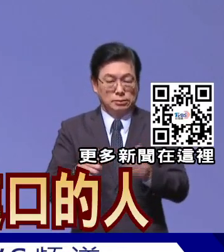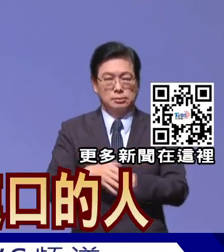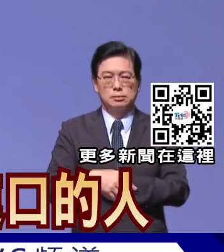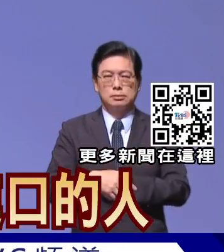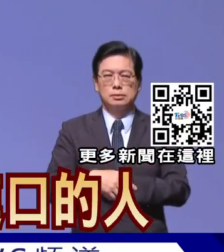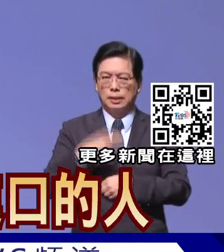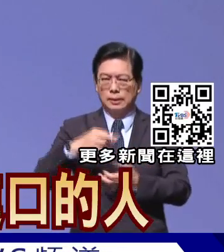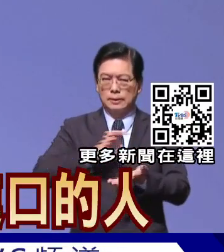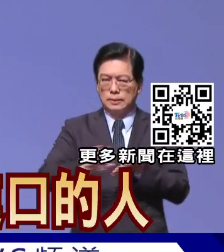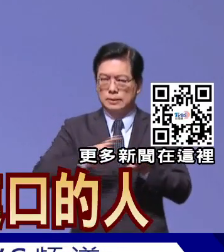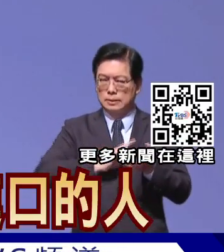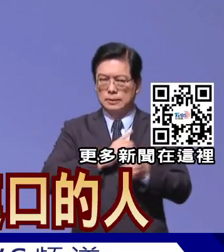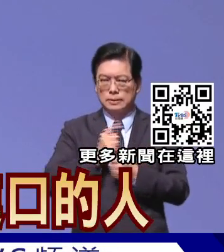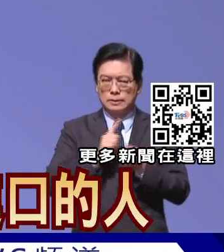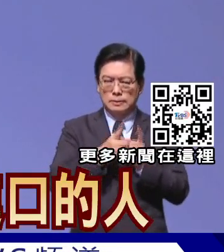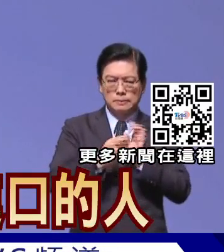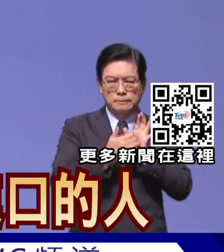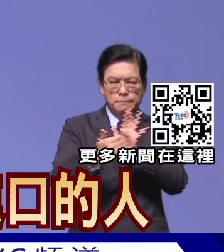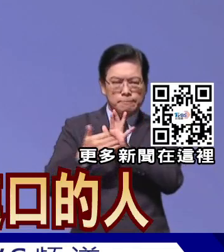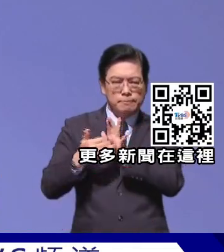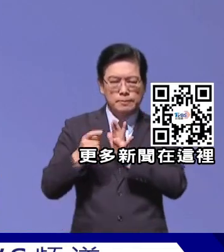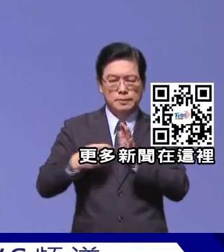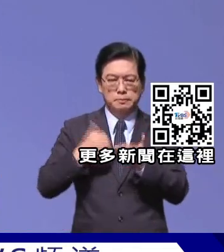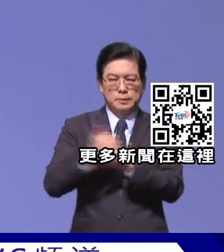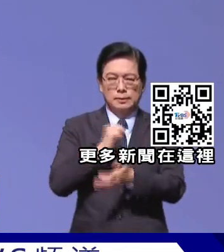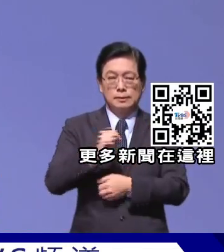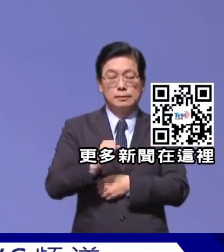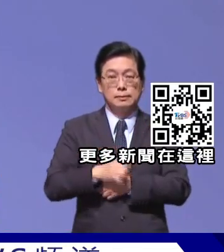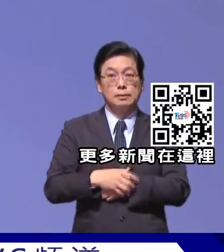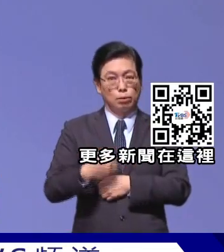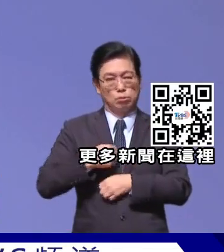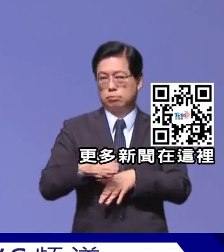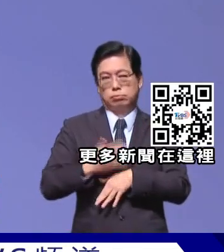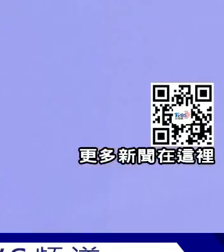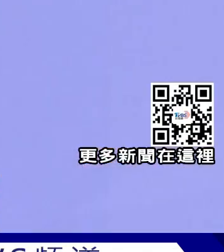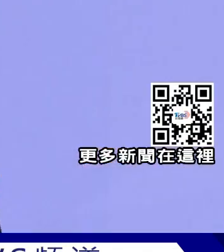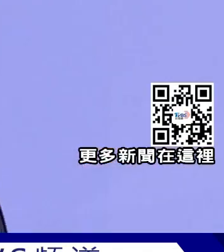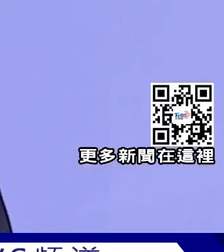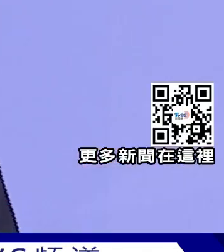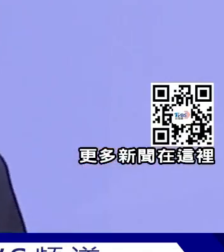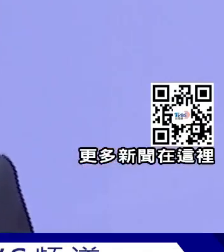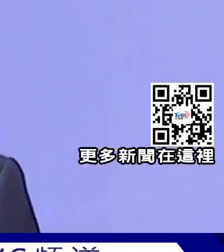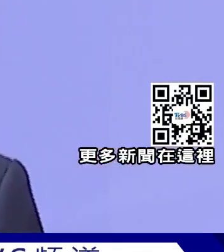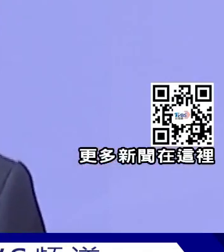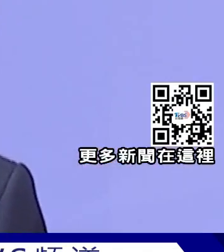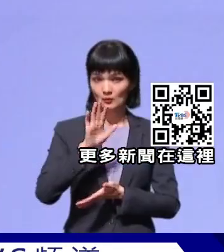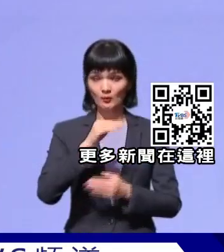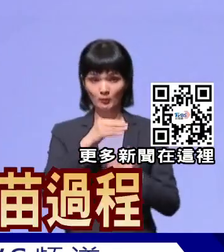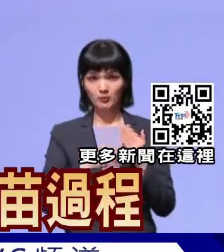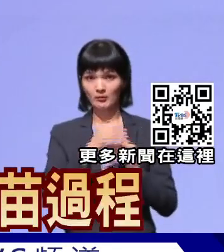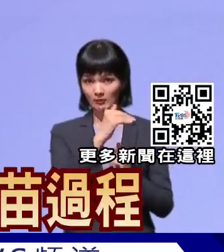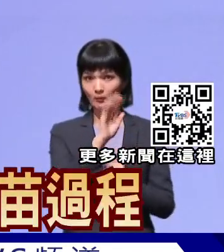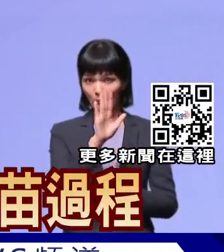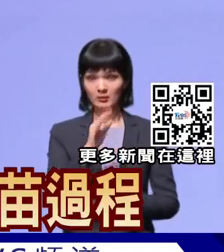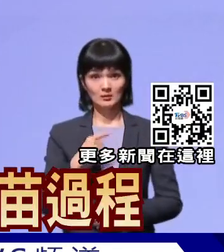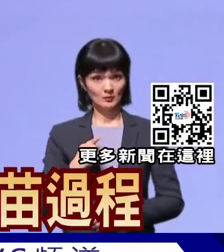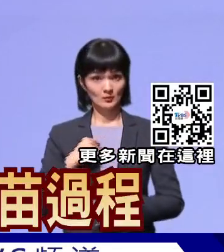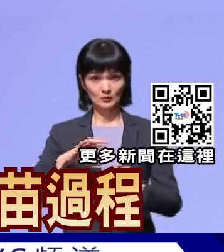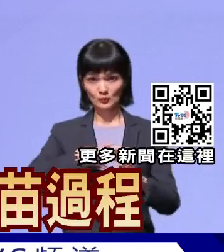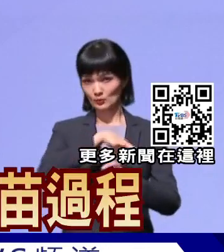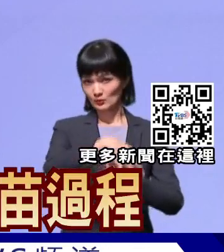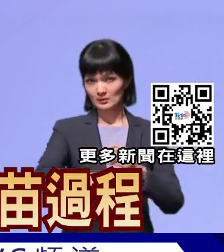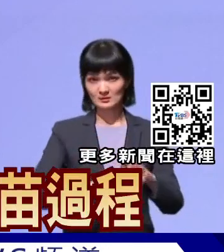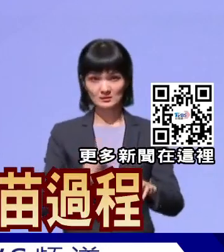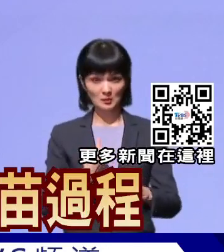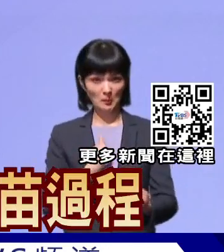还用意识形态阻挡疫苗进口的人。至少我不会原谅你。 我没有阻挡疫苗，我是全世界最想